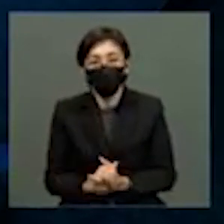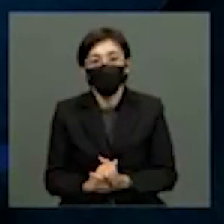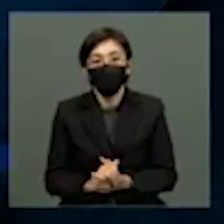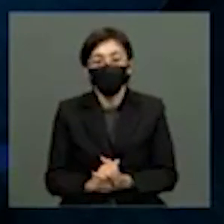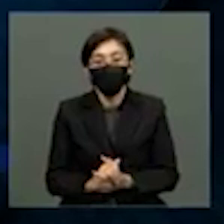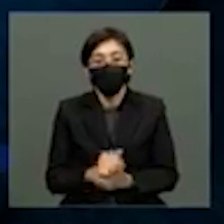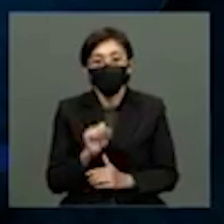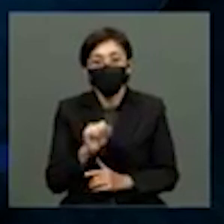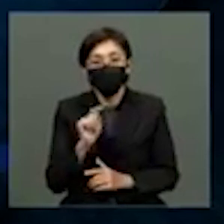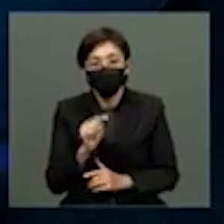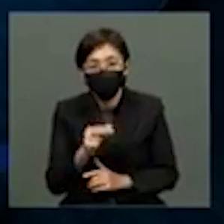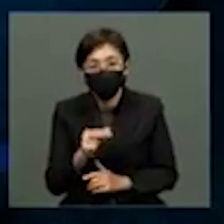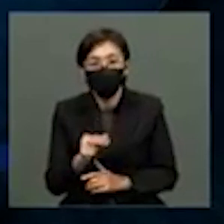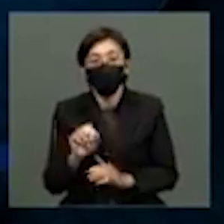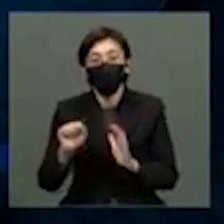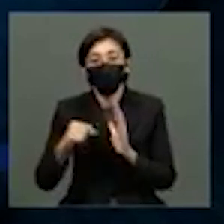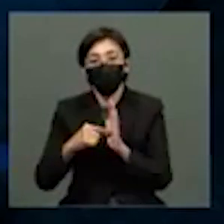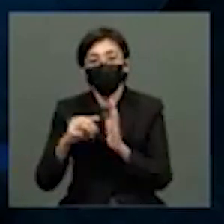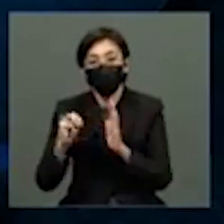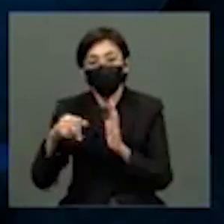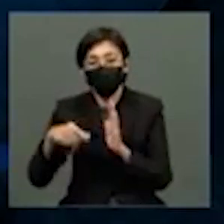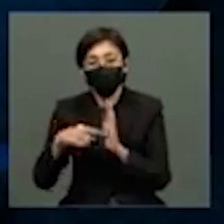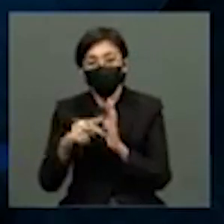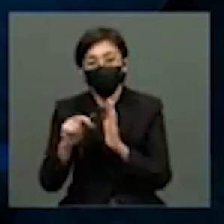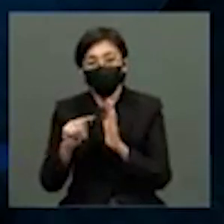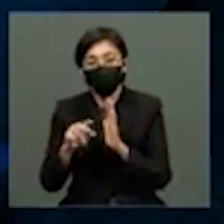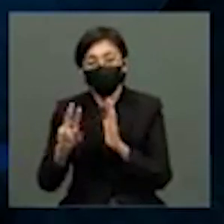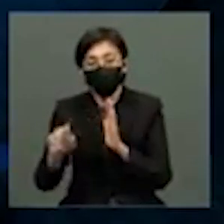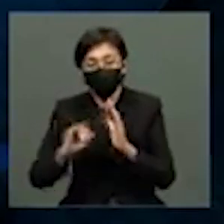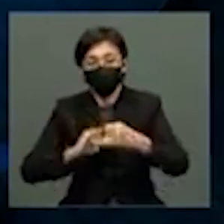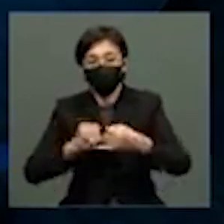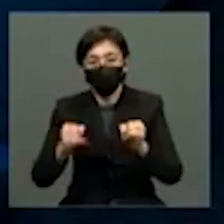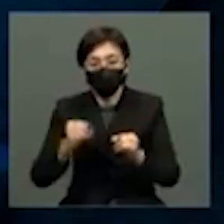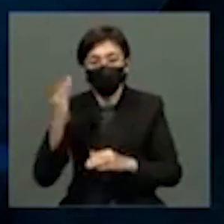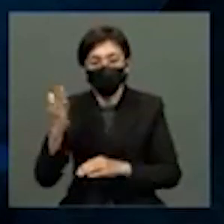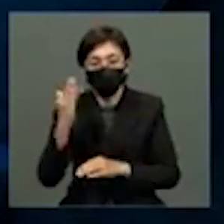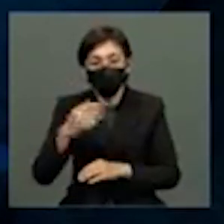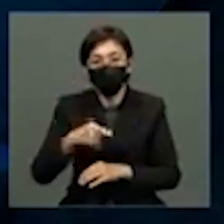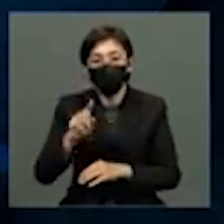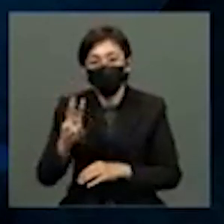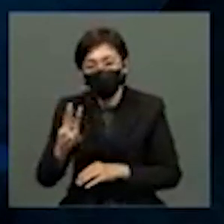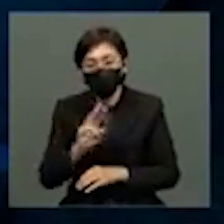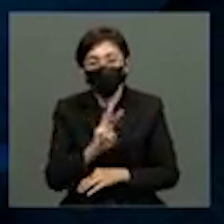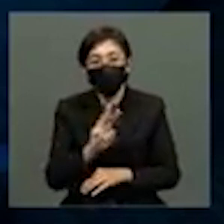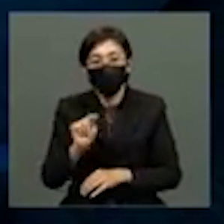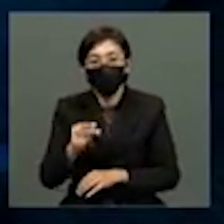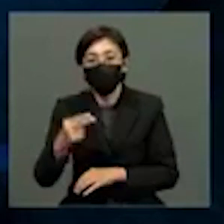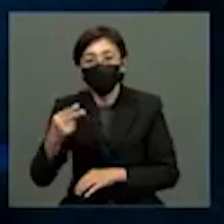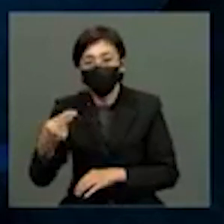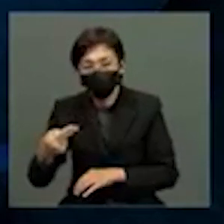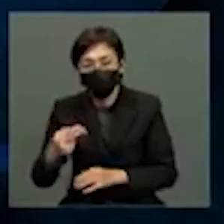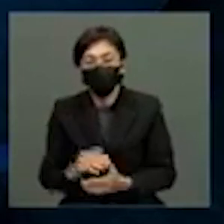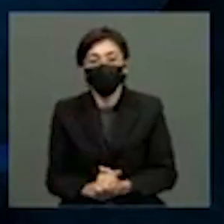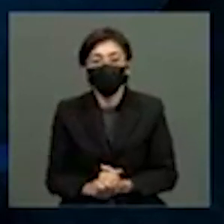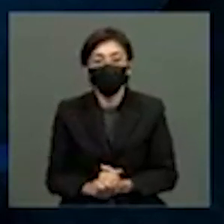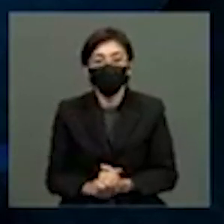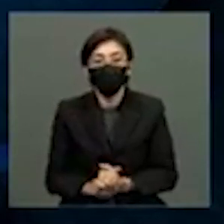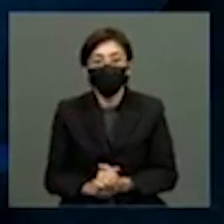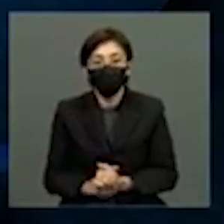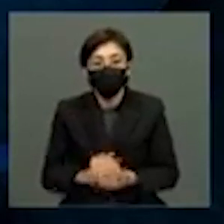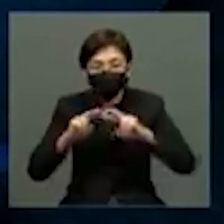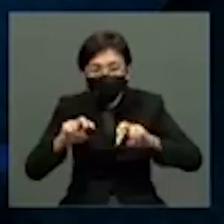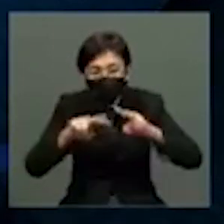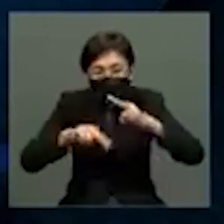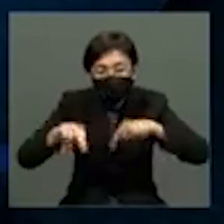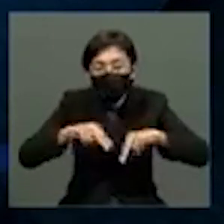จักรสีลมประเวศและวังทองหลางมีแอคทีฟเรียกว่าอะไรกำลังดำเนินการสอบสวนและควบคุ